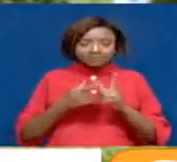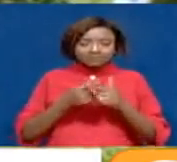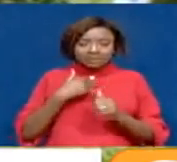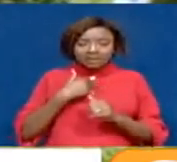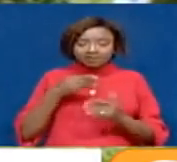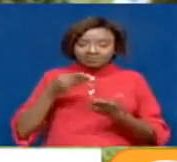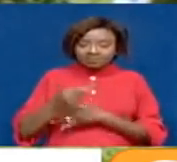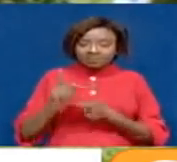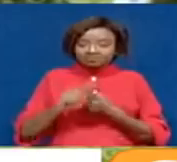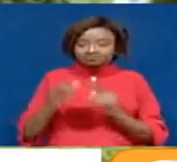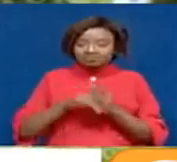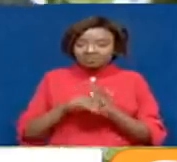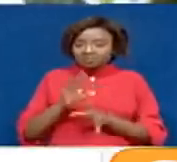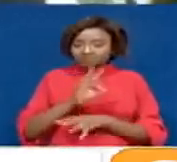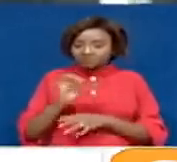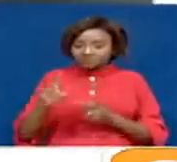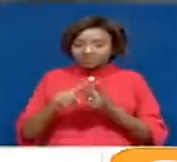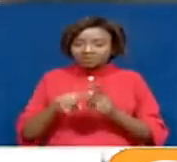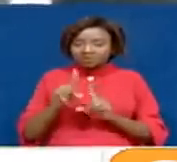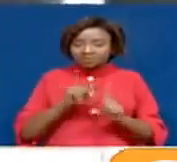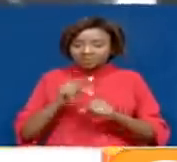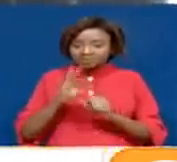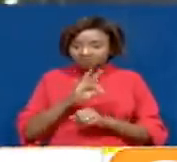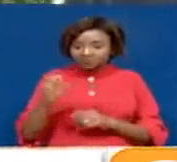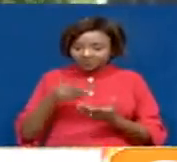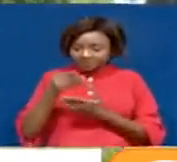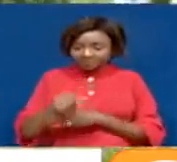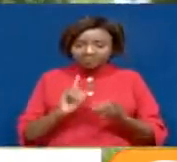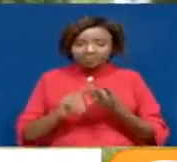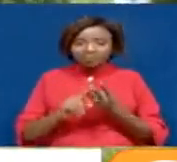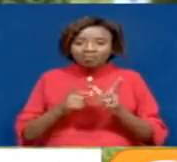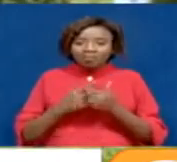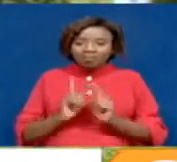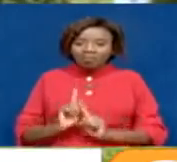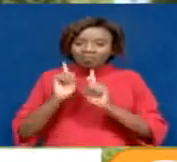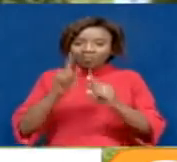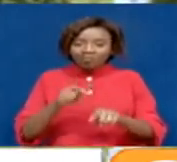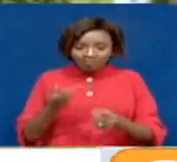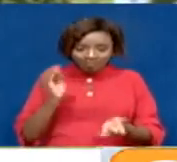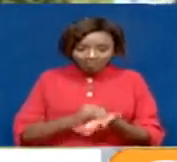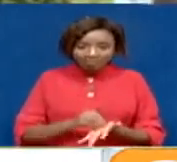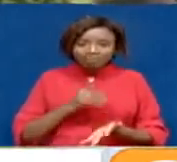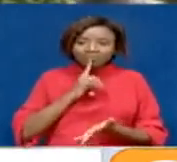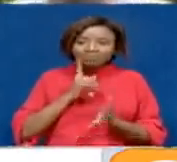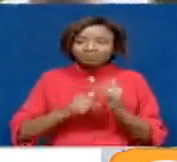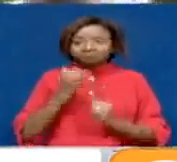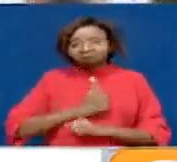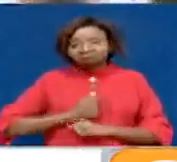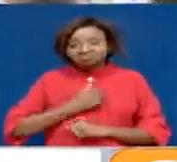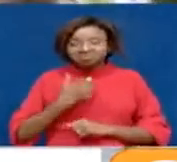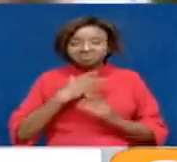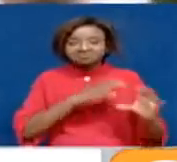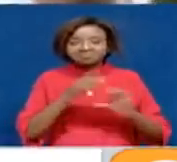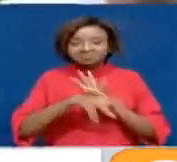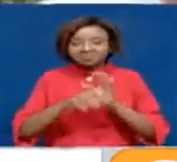ile membership fees kwanza mnalipa, then nomination fees mnalipa tena. Then ukienda tena they wanakuambia hawafanyi primaries na